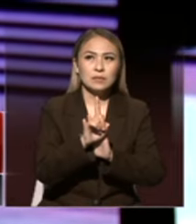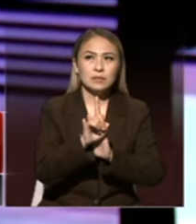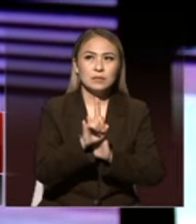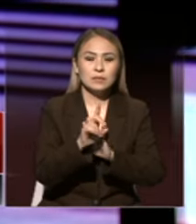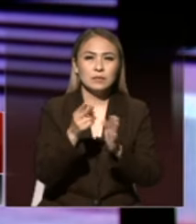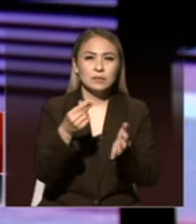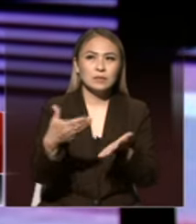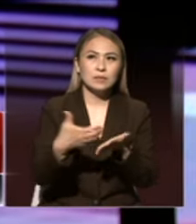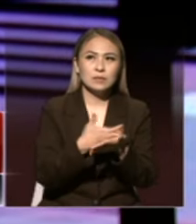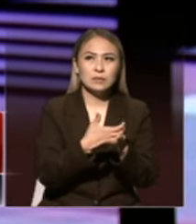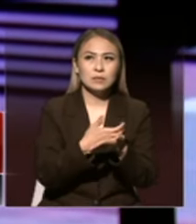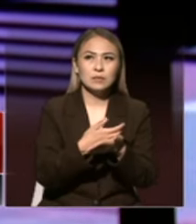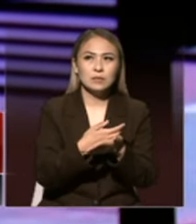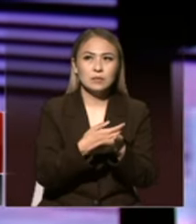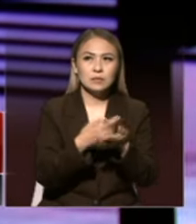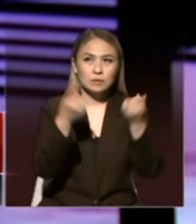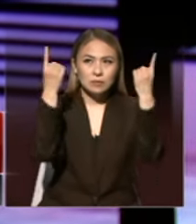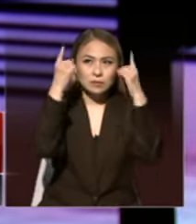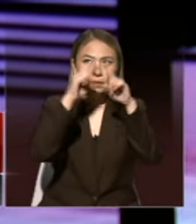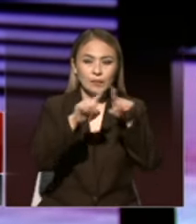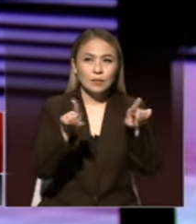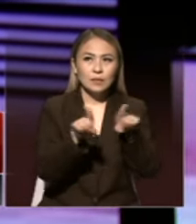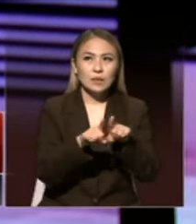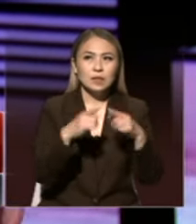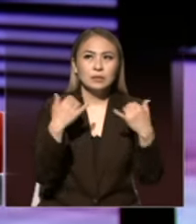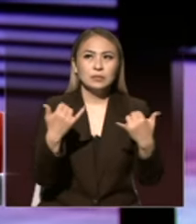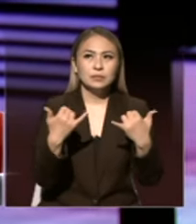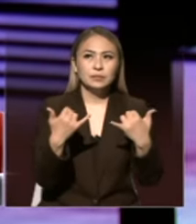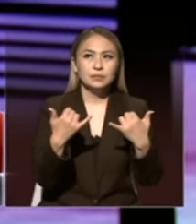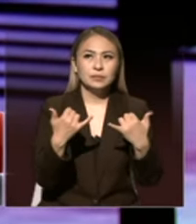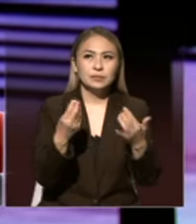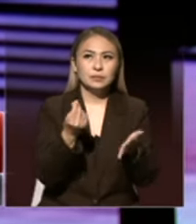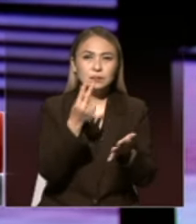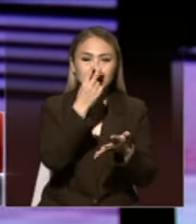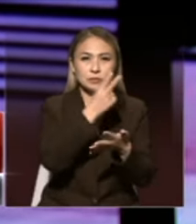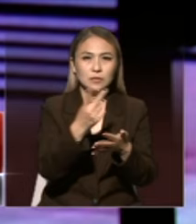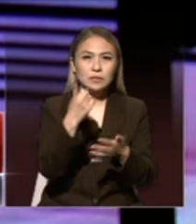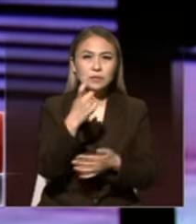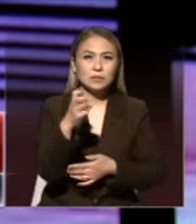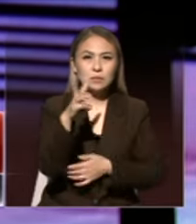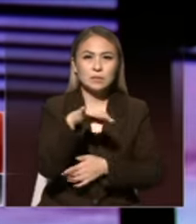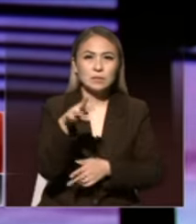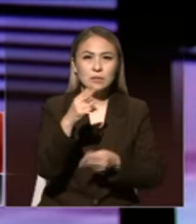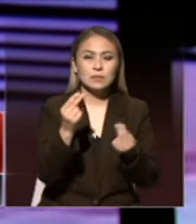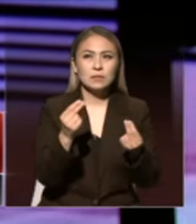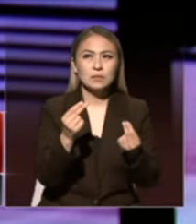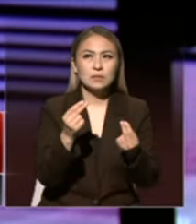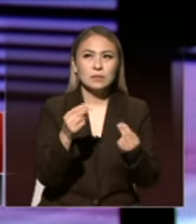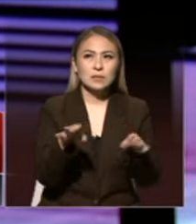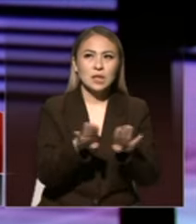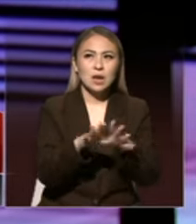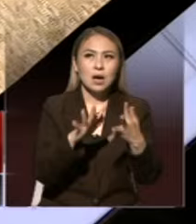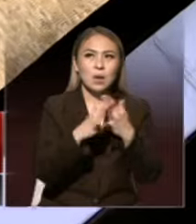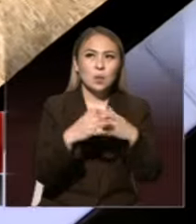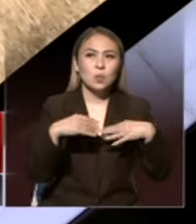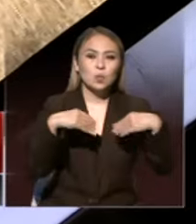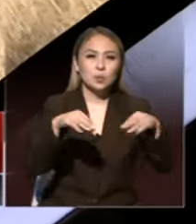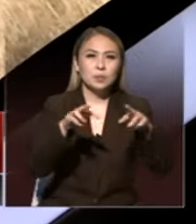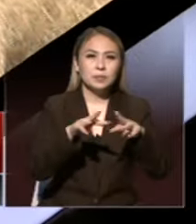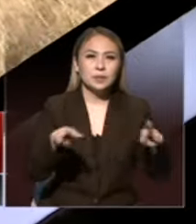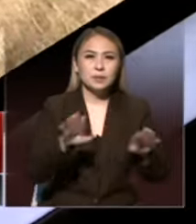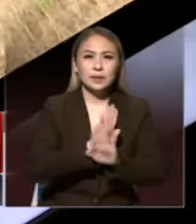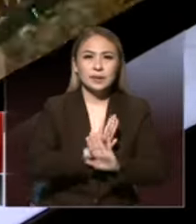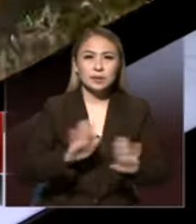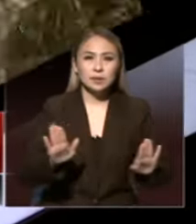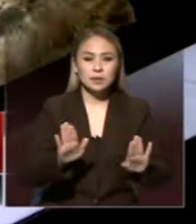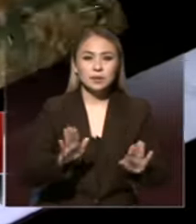қаражатын беріңдер, теселі техниканы бер деп тұр. Ал енді жаңа қаралған 100 миллиард теңге ақша, ол ауыл шаруашылық министрінің қолында тұрған жоқ.